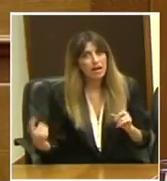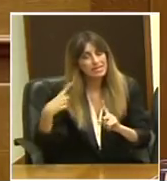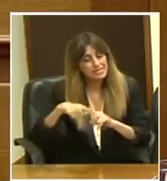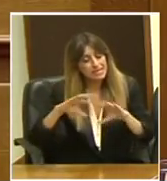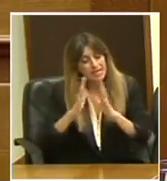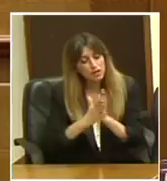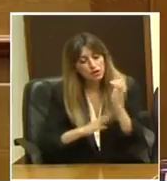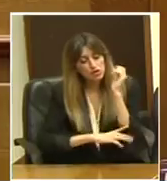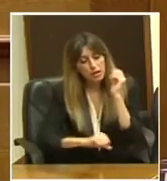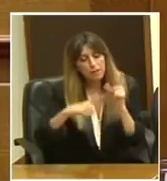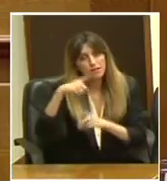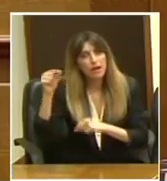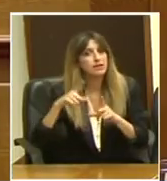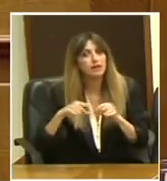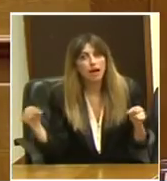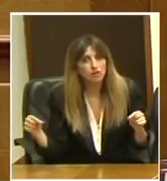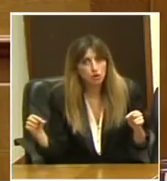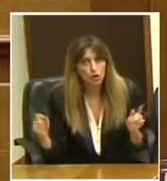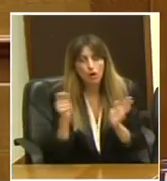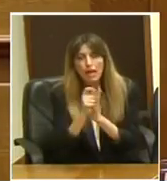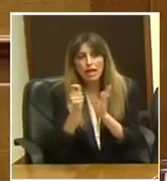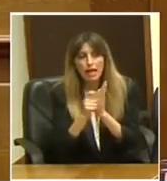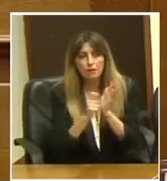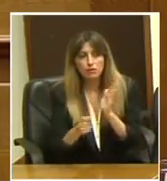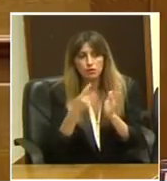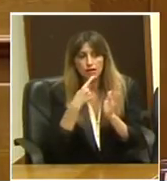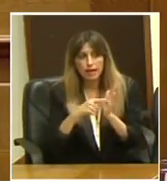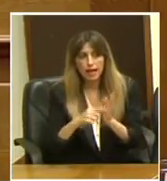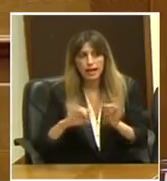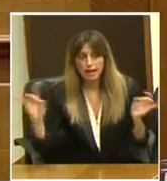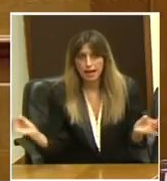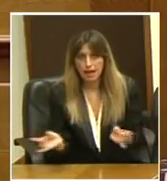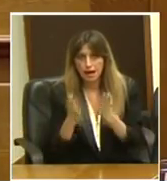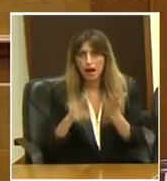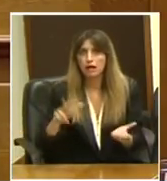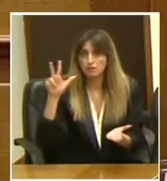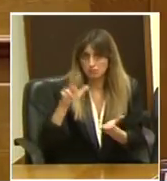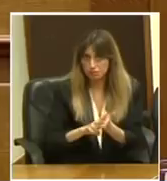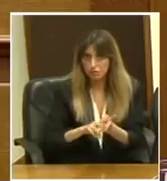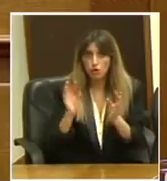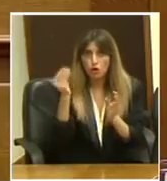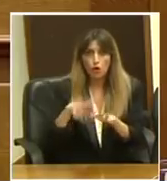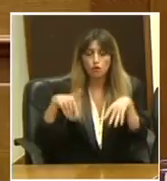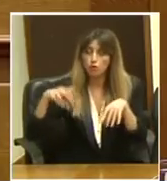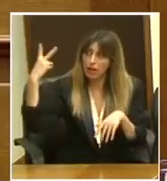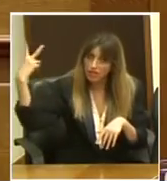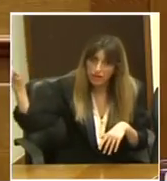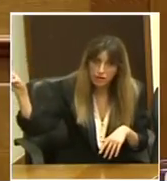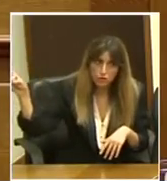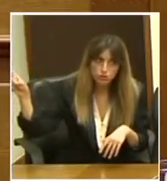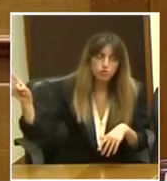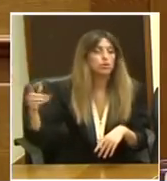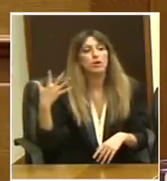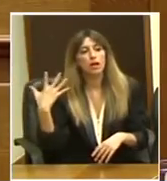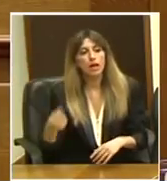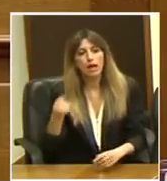ότι εάν περάσει η επικύρωση στο κοινοβούλιο τους, δικαιούνται, δεν τους βάζουμε εμείς.